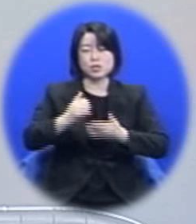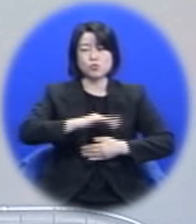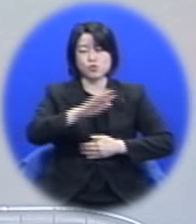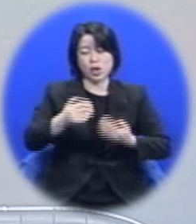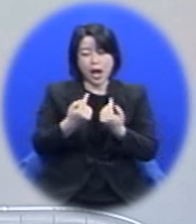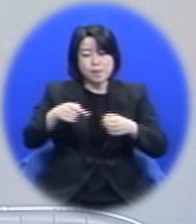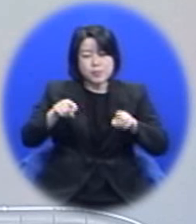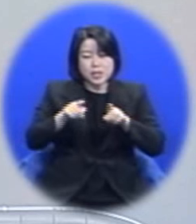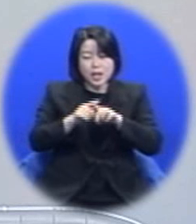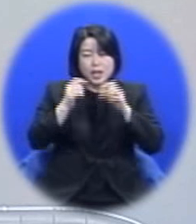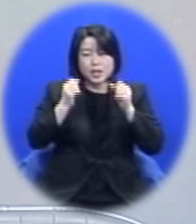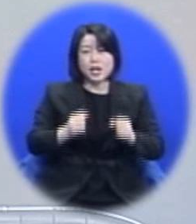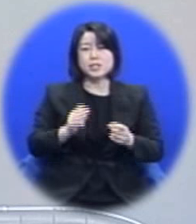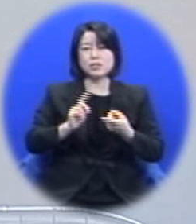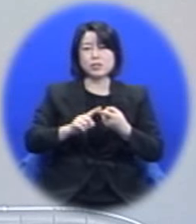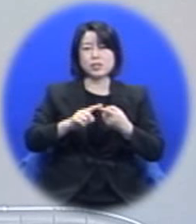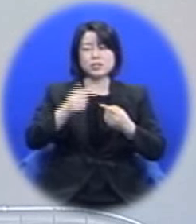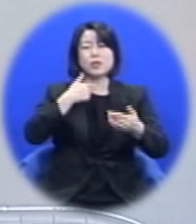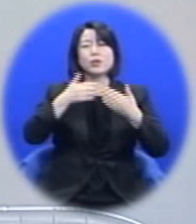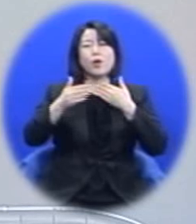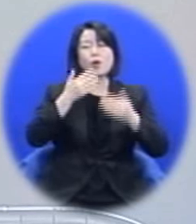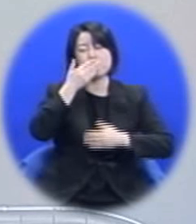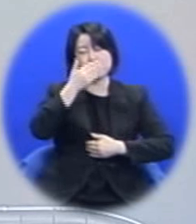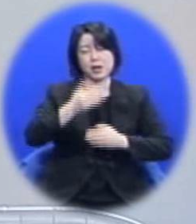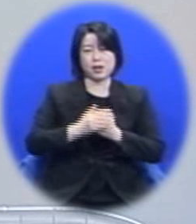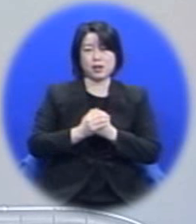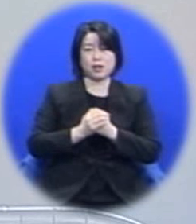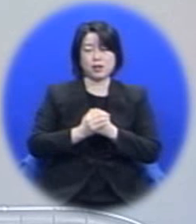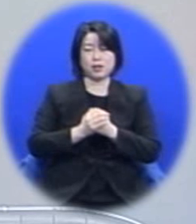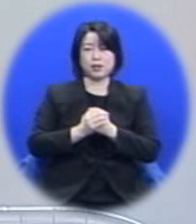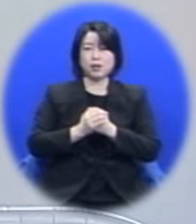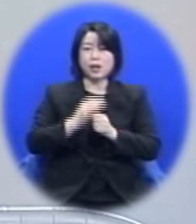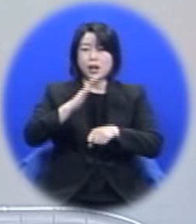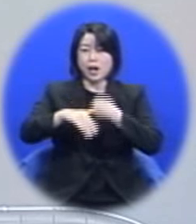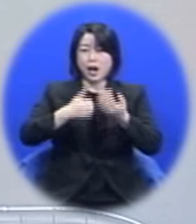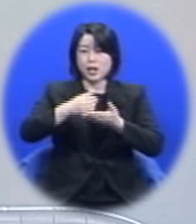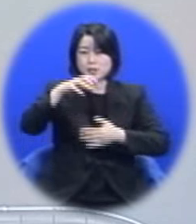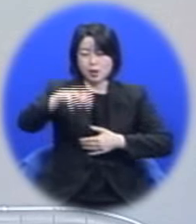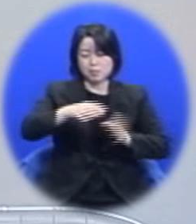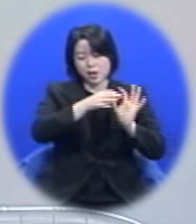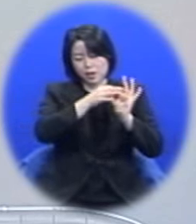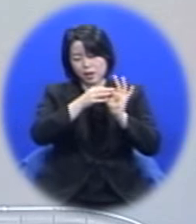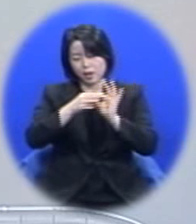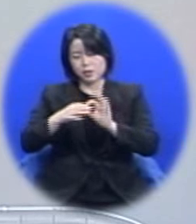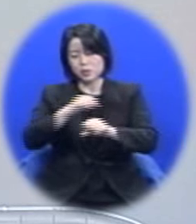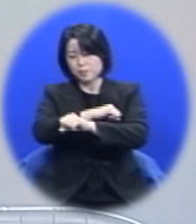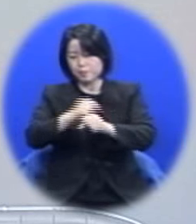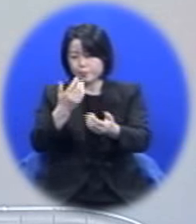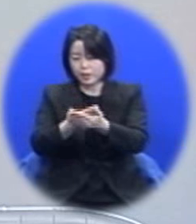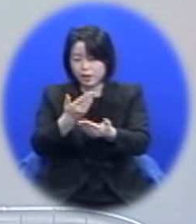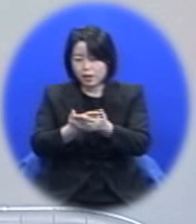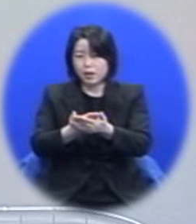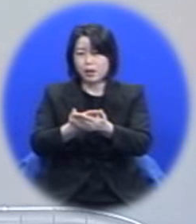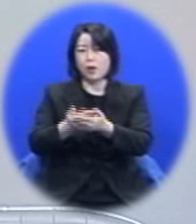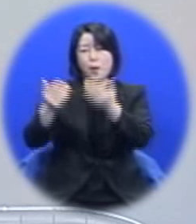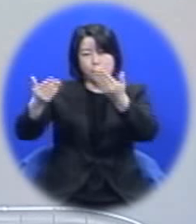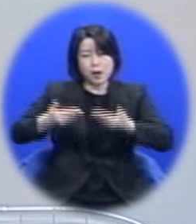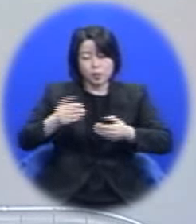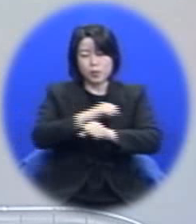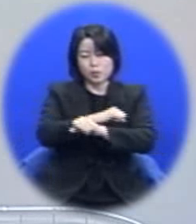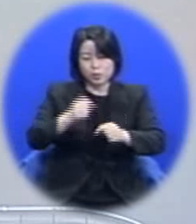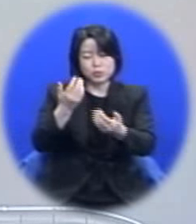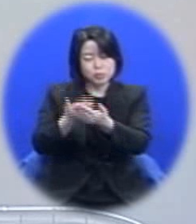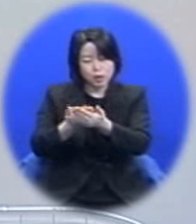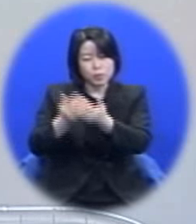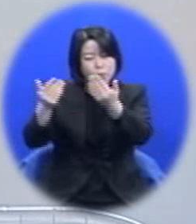돼요. 하나님 앞에 끊임없이 용서를 구하고 용서를 받고 용서를 구하고 용서를